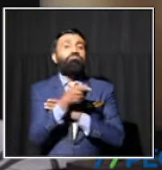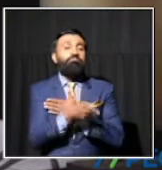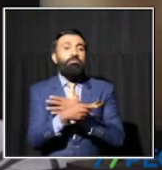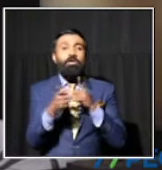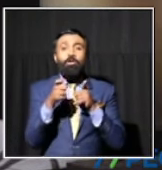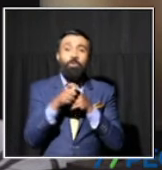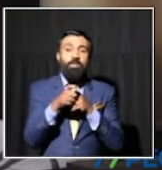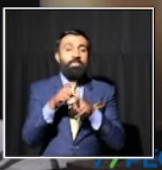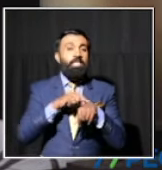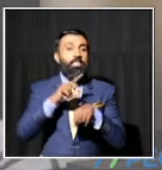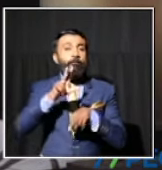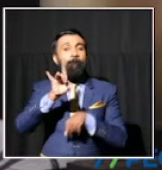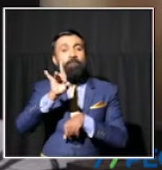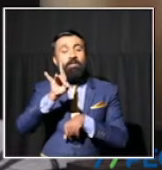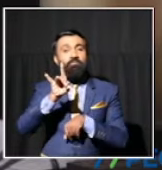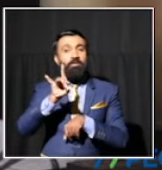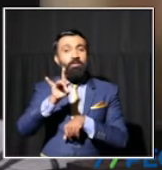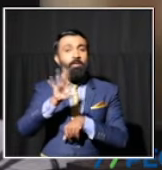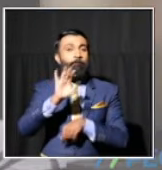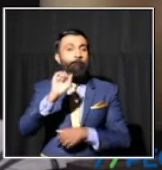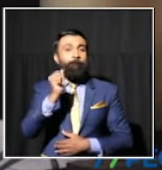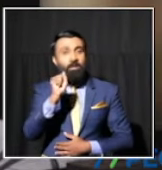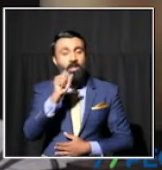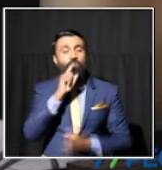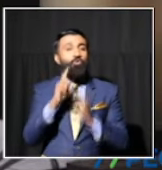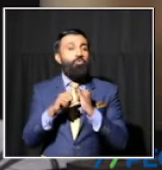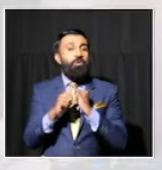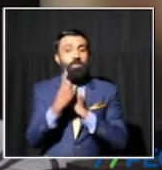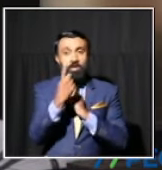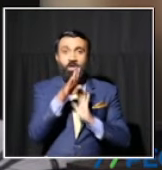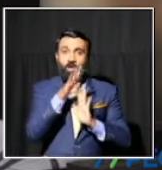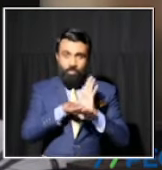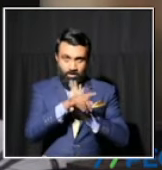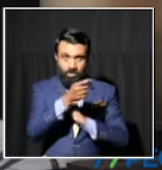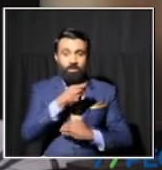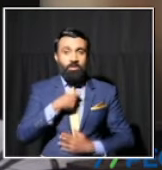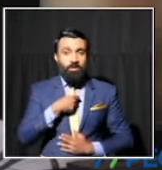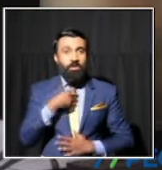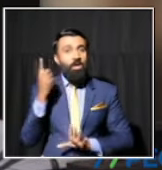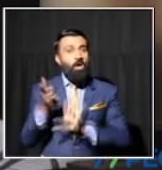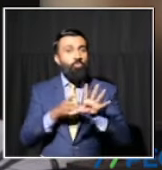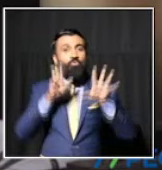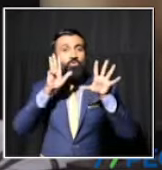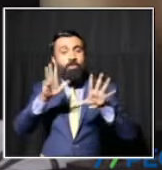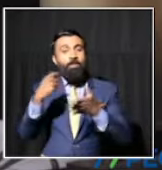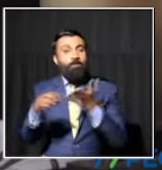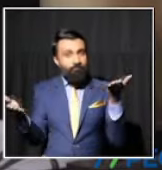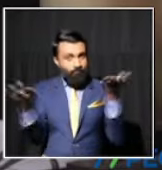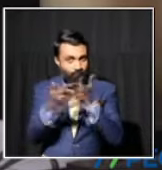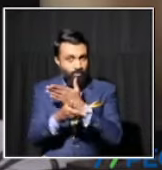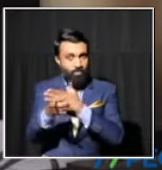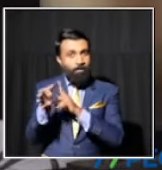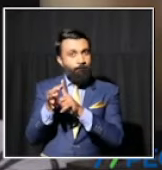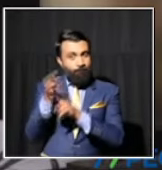115යි. ඩොලර් 115 කට රුපියල් 50ක් පමණ වෙනවා යුනිට් එකක්. ඊට වඩා අඩු නම් මට කියන්න. හැබැයි අපි අවුරුදු 9කට ඇග්‍රීමන්ට් එකක් ගහන්න යනවා. ඔබතුමා